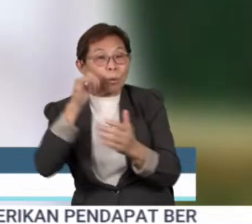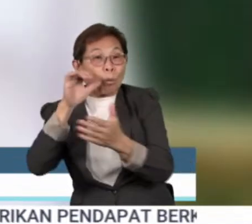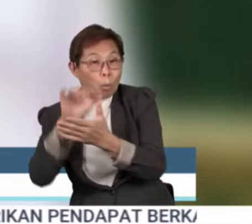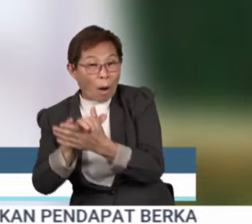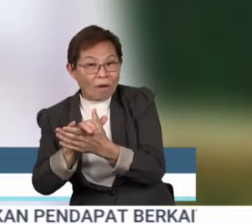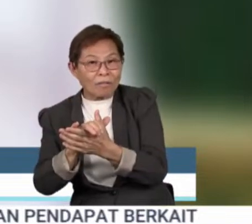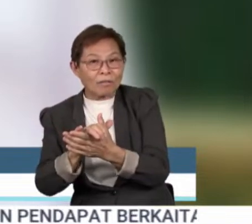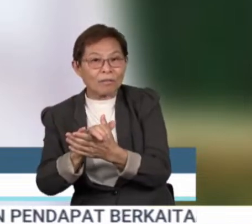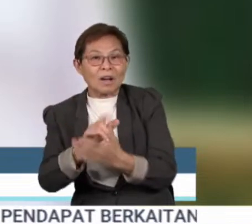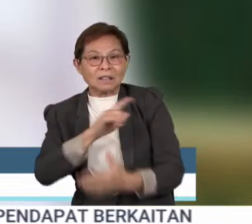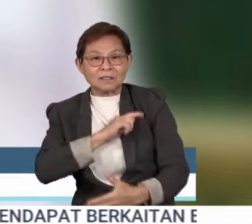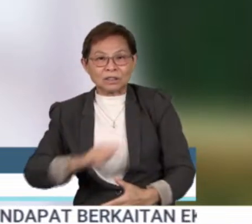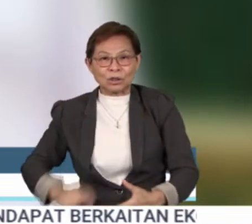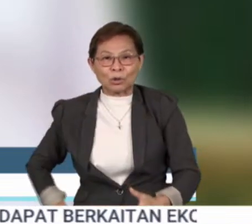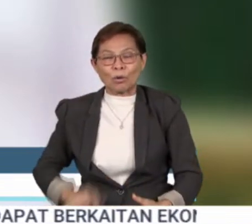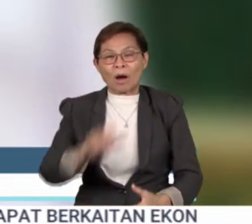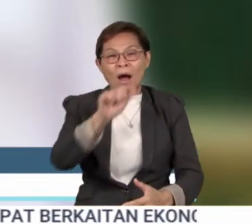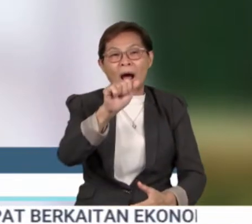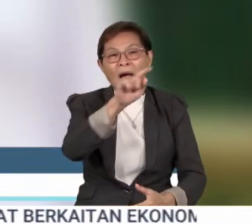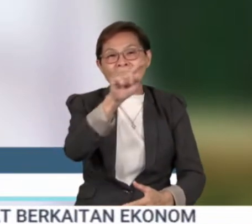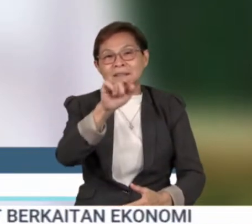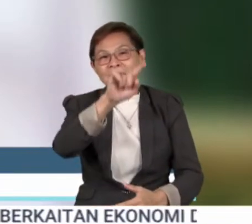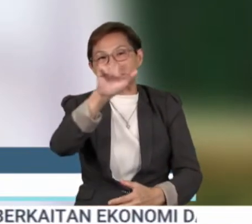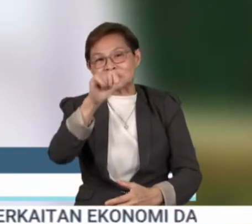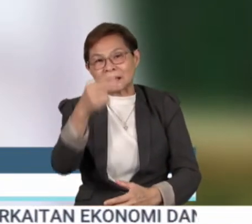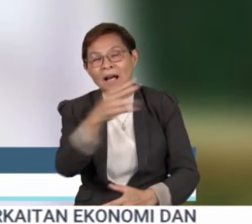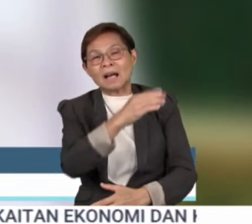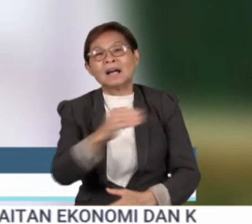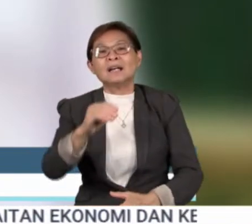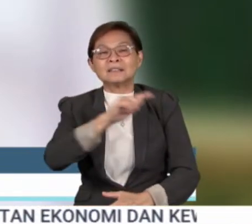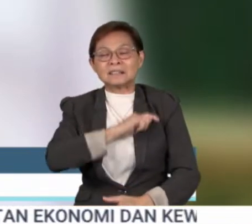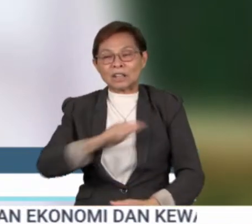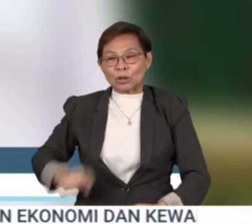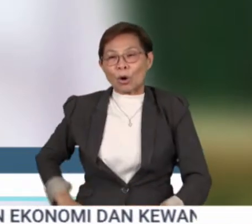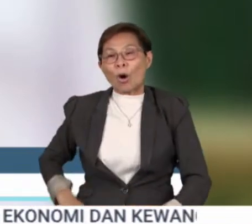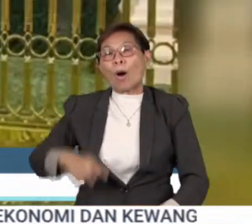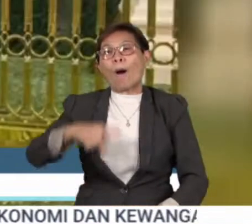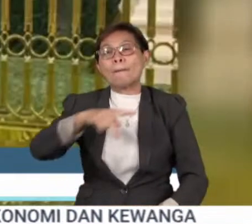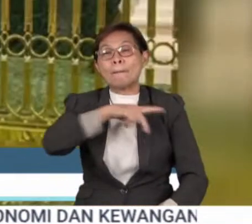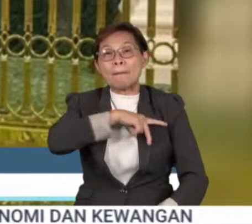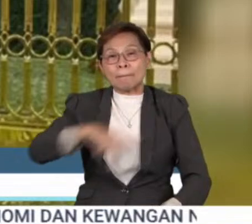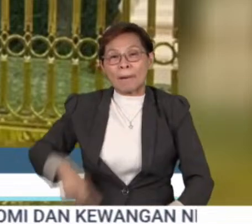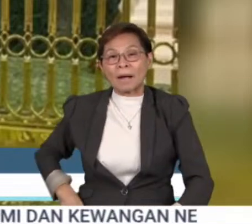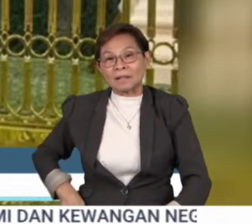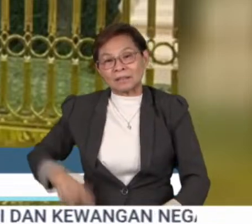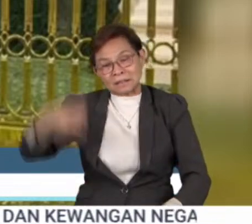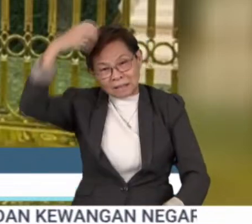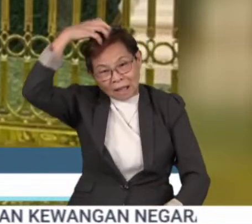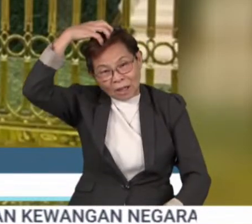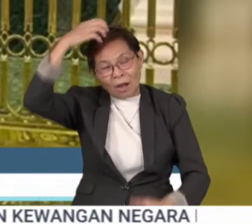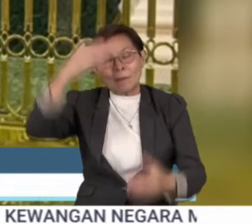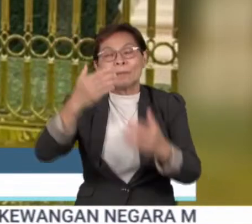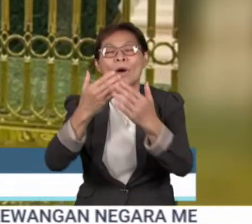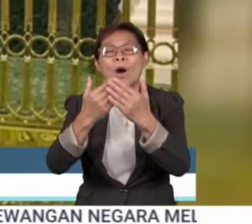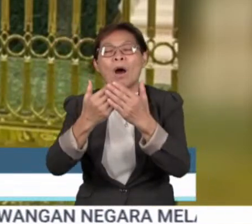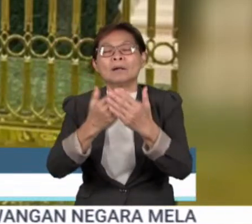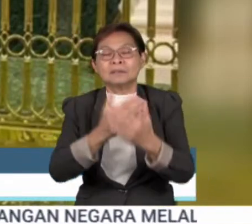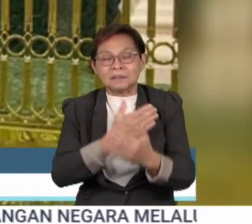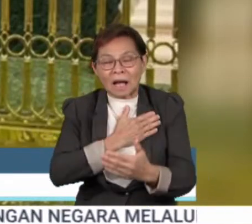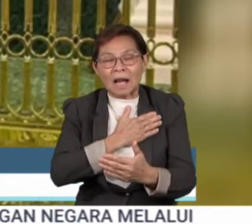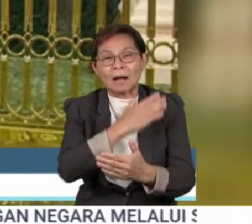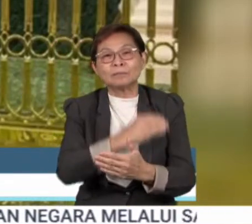Agong Tengku Azizah Aminah Maimunah Iskandariah dan Tengku Permaisuri Selangor Tengku Permaisuri Noor Syikin membaca doa salam dan